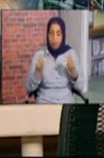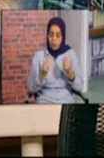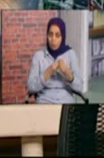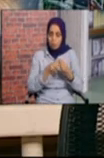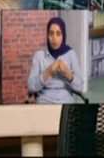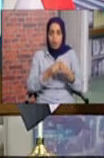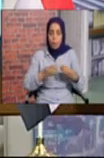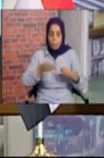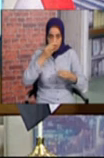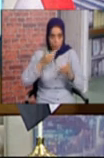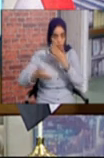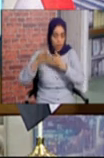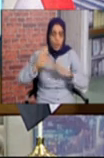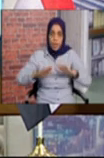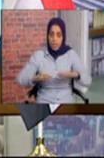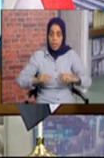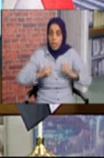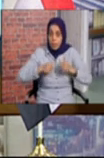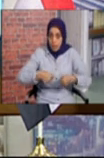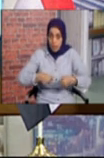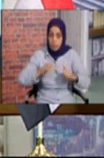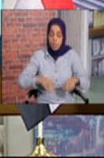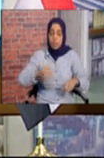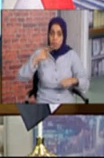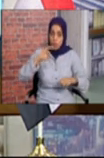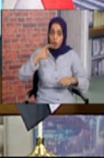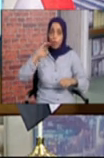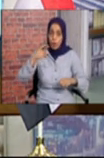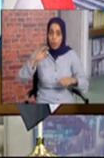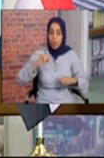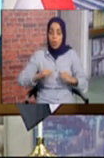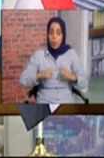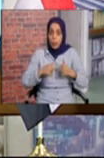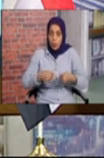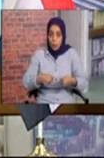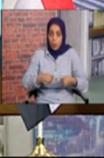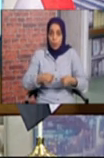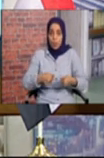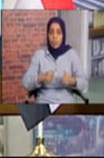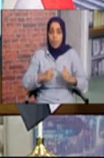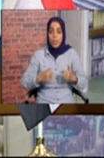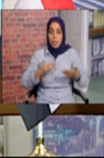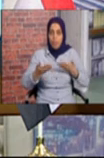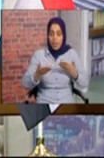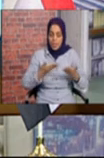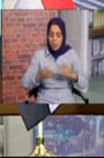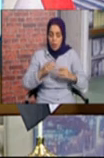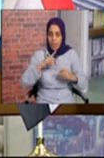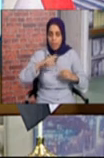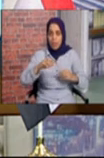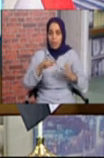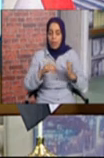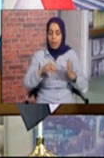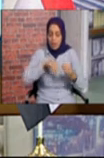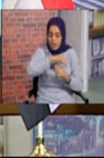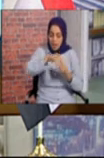مشترك يعني من زمان، ولكن تفعيلها من سيادة الرئيس وأن هو يعني يتحدث عن الهجرة